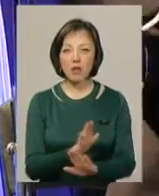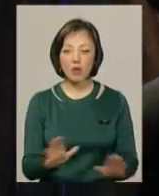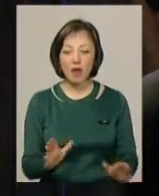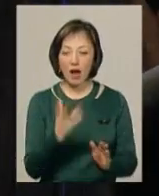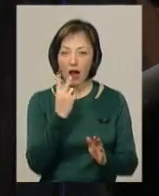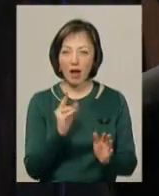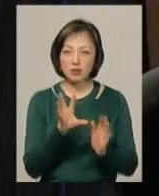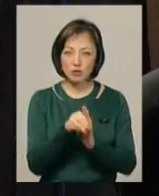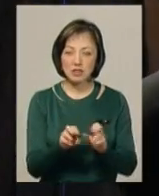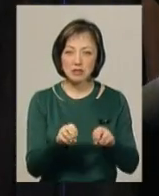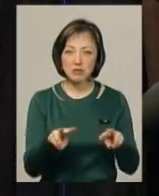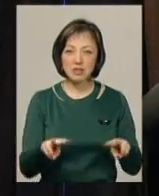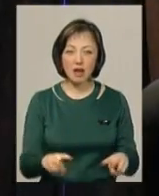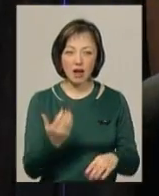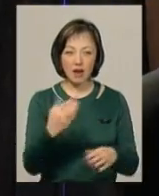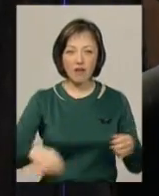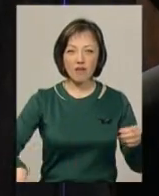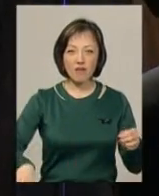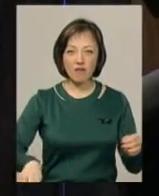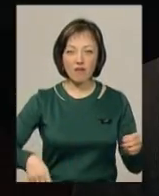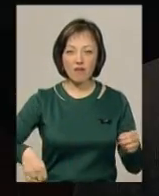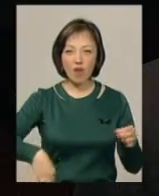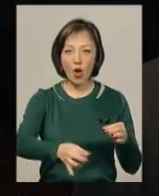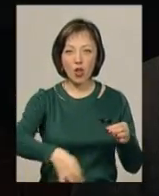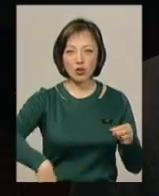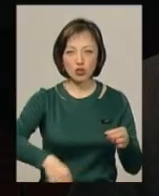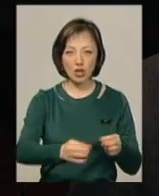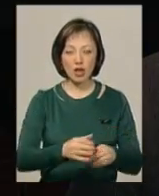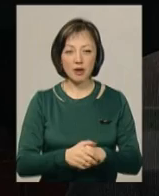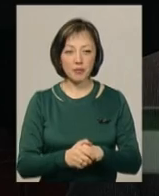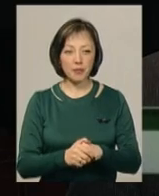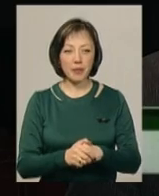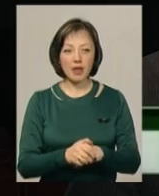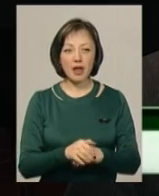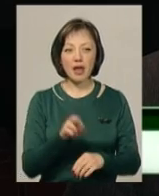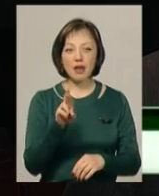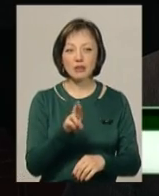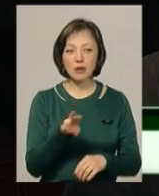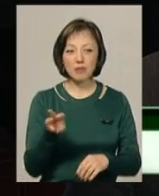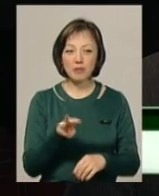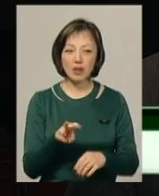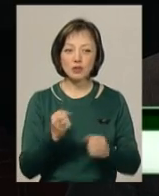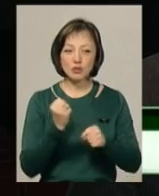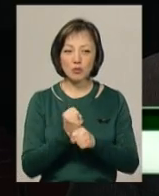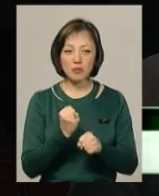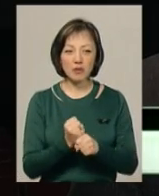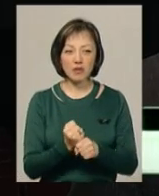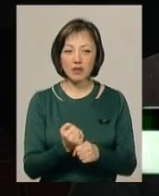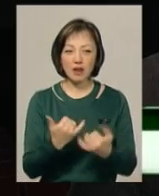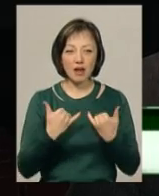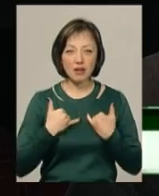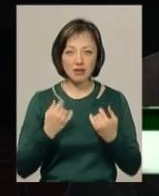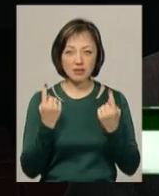адаптувавши її спеціально для фактури віолончелі. Я думаю, що Мирослав Михайлович от зробив надзвичайний подарунок і для нас, віолончелістів, коли ми